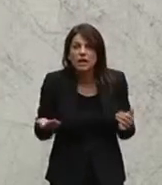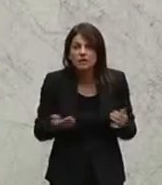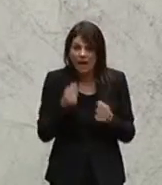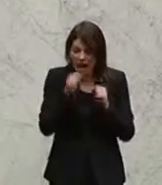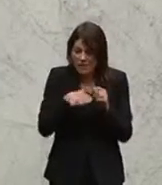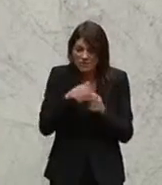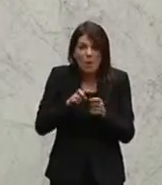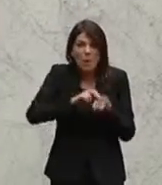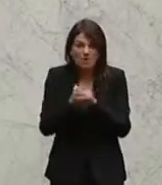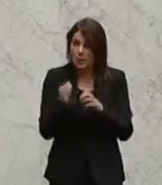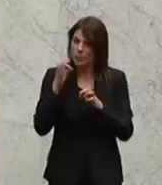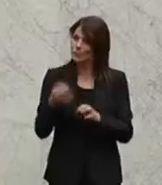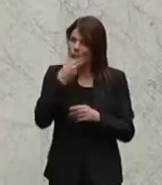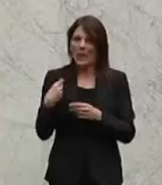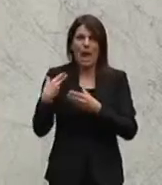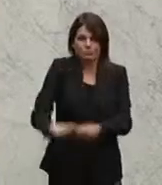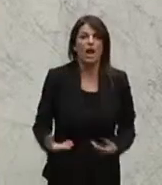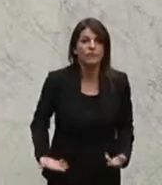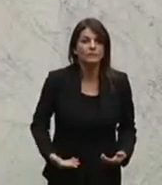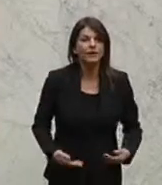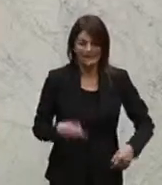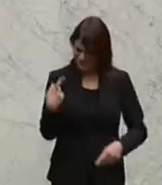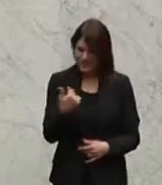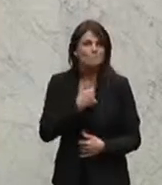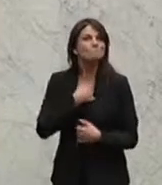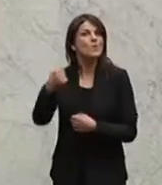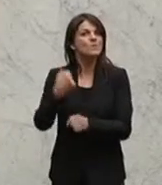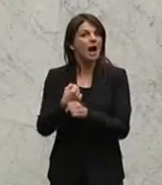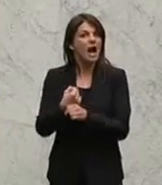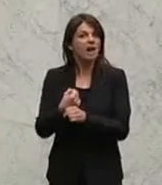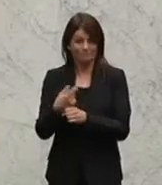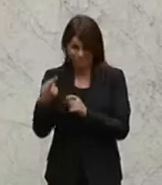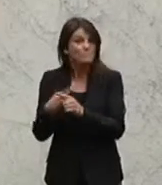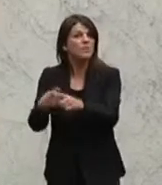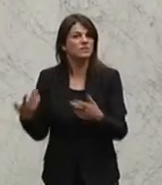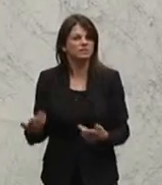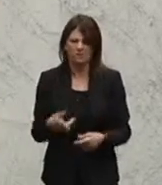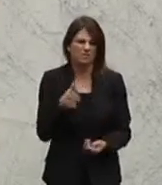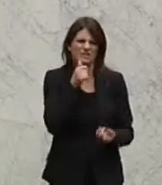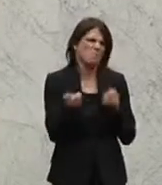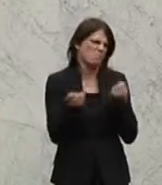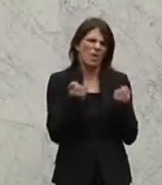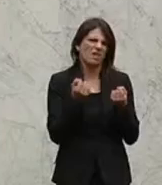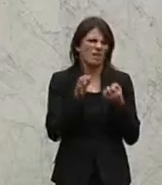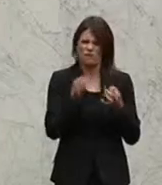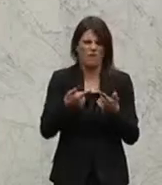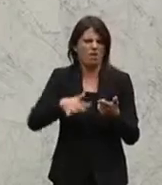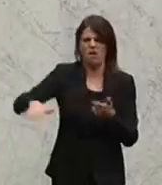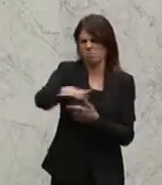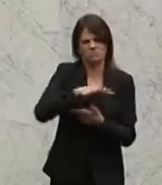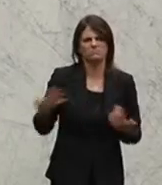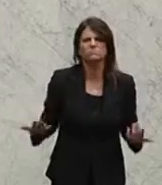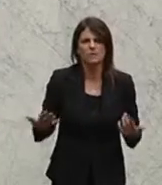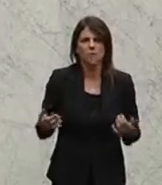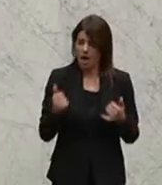umwidmen kann oder mit guter Erbschaft ausgestattet, das waren die Mutmacher. Also das ist keine Politik für den ländlichen Raum und das